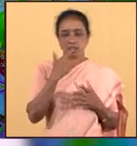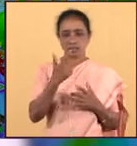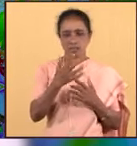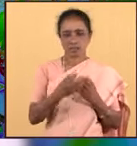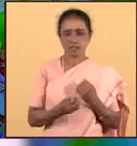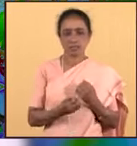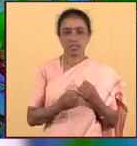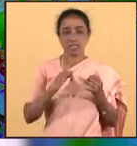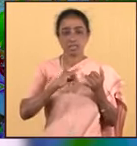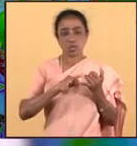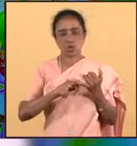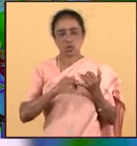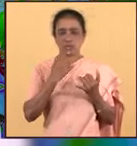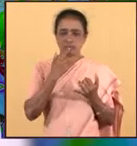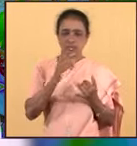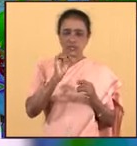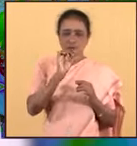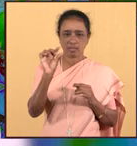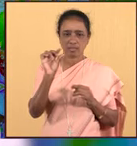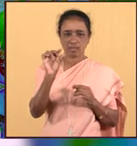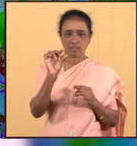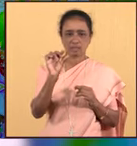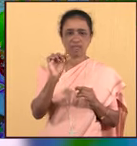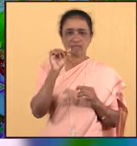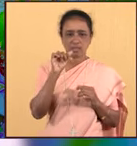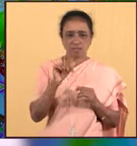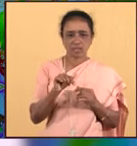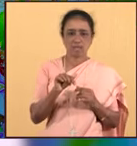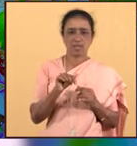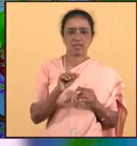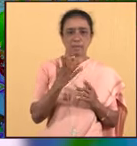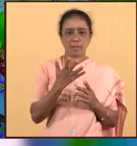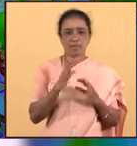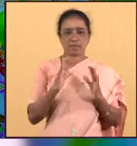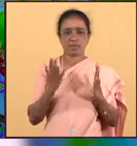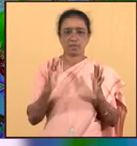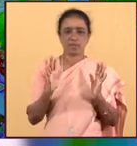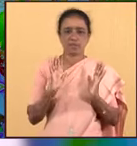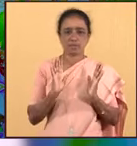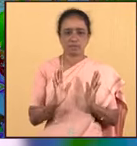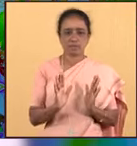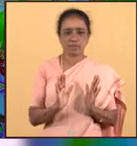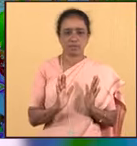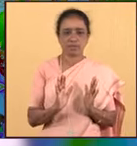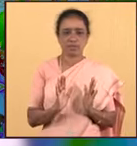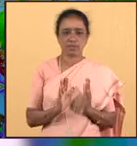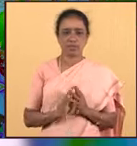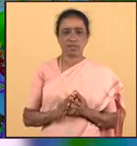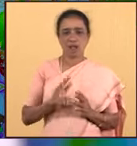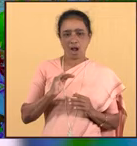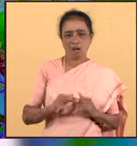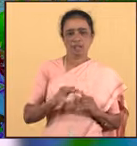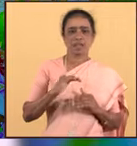செகுலம் என்ற வார்த்தையிலிருந்து இந்த சமய சார்பற்ற செகுலம், செகுலம் என்றால் அட் த